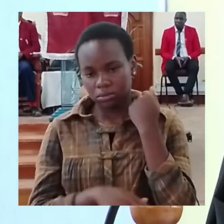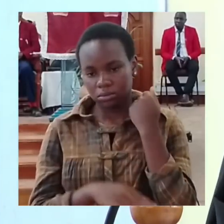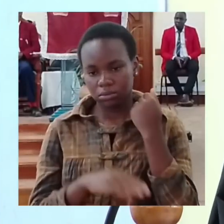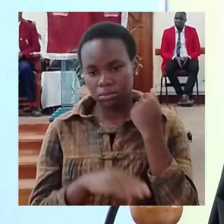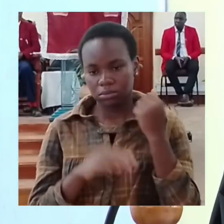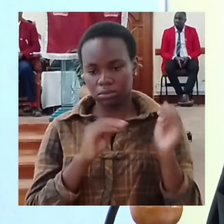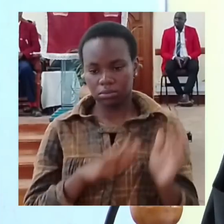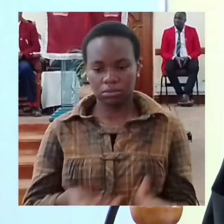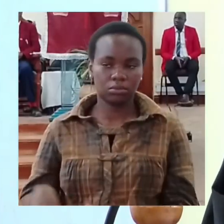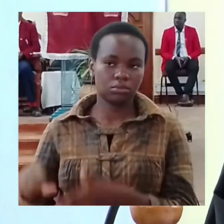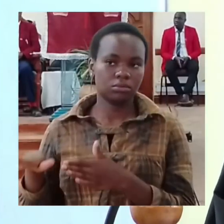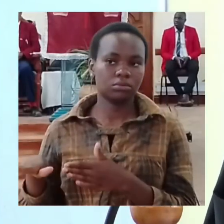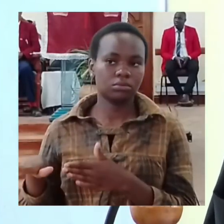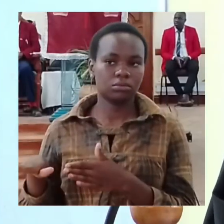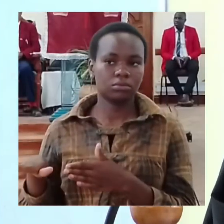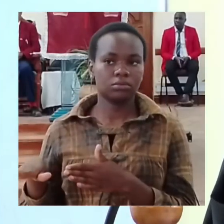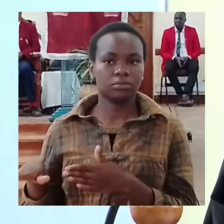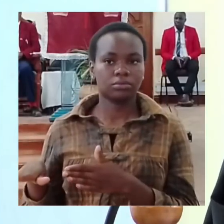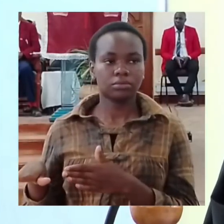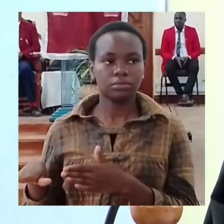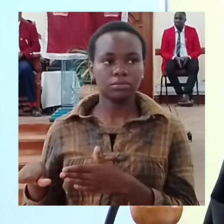Kagũrũ ugaga nĩwe mũhũri kĩnanda mũno.